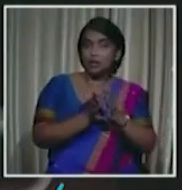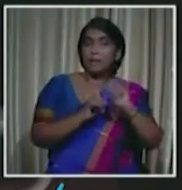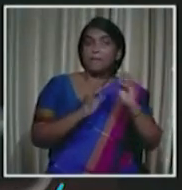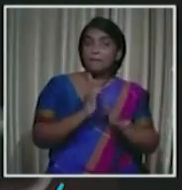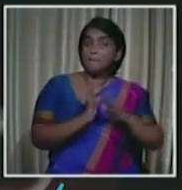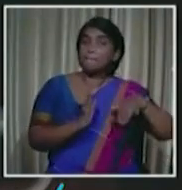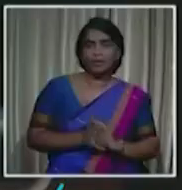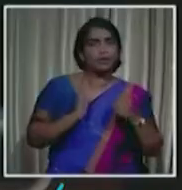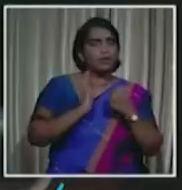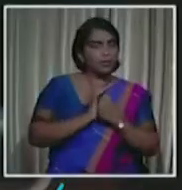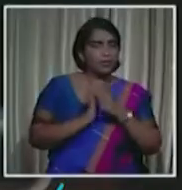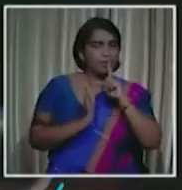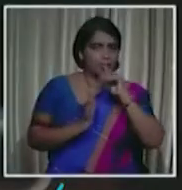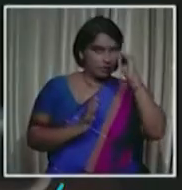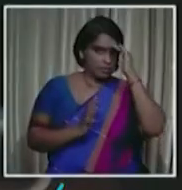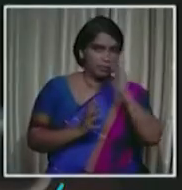प्रधान